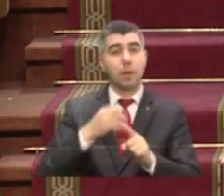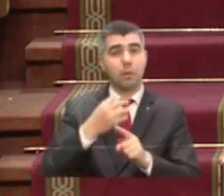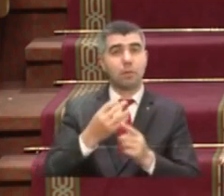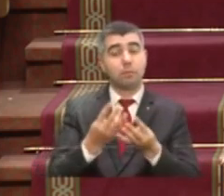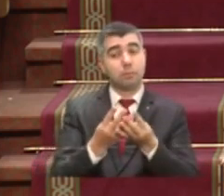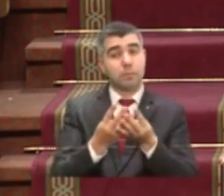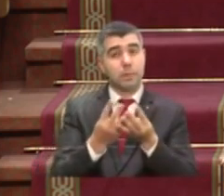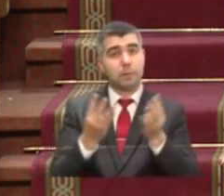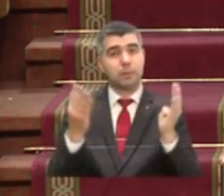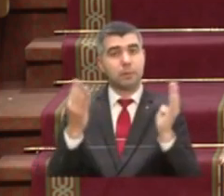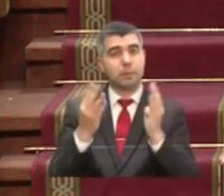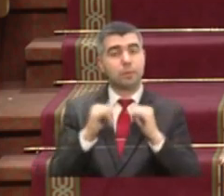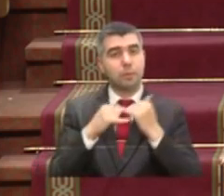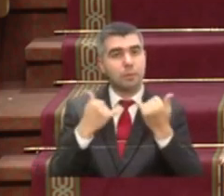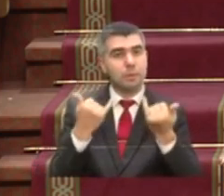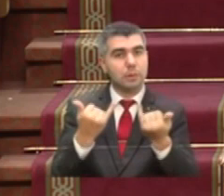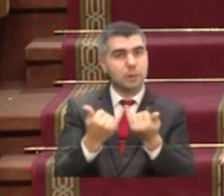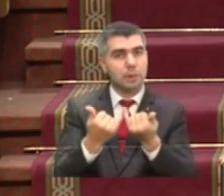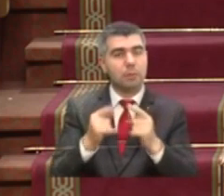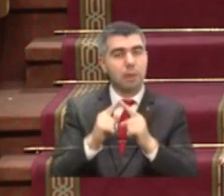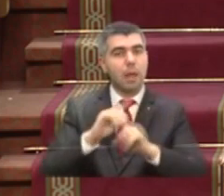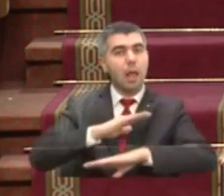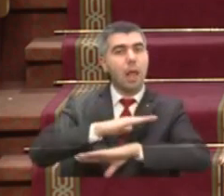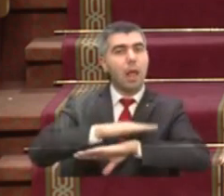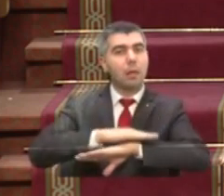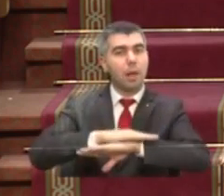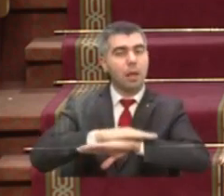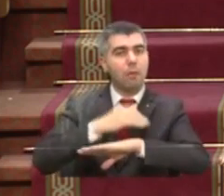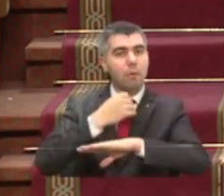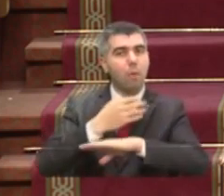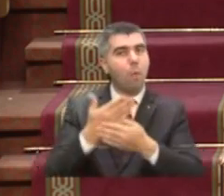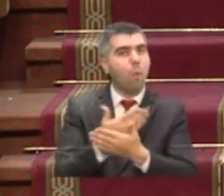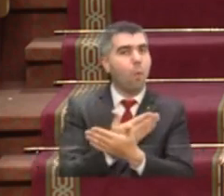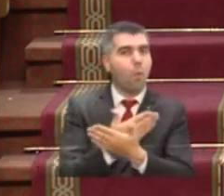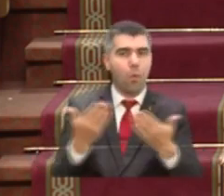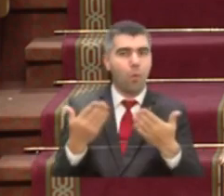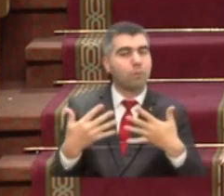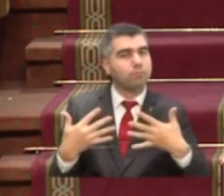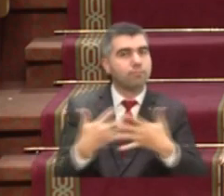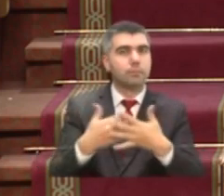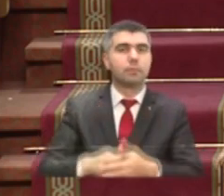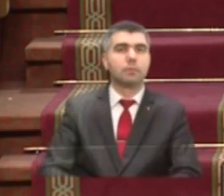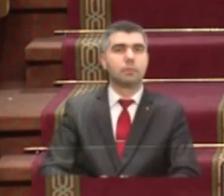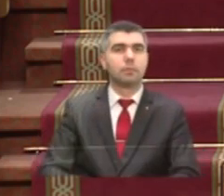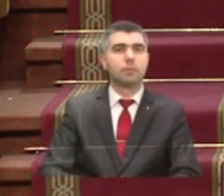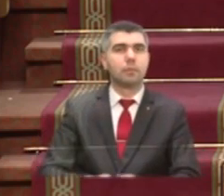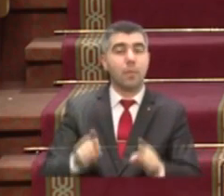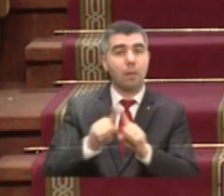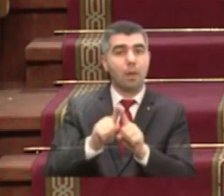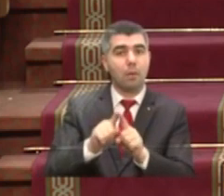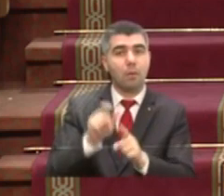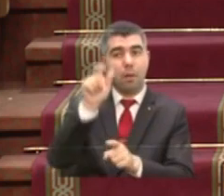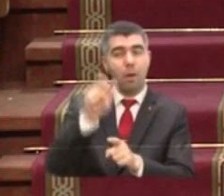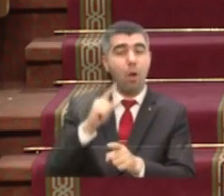دستورية تنظن بأنه الأخلاق تقتضي أن نحترم بعضنا البعض، لما يكون هناك